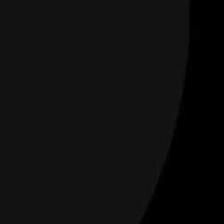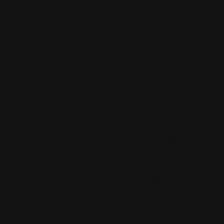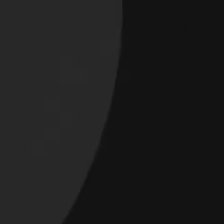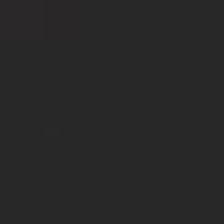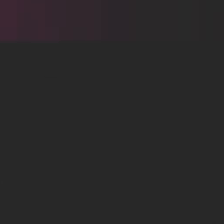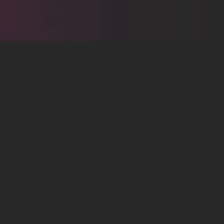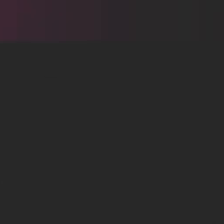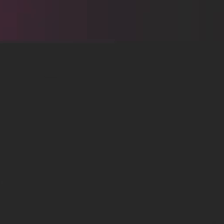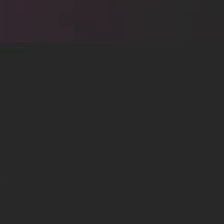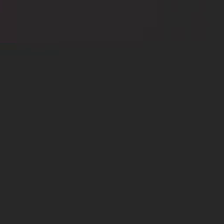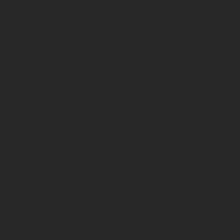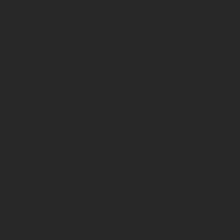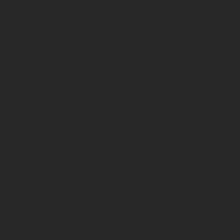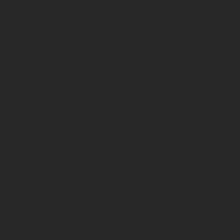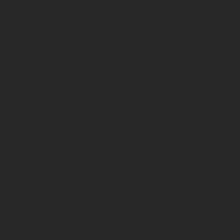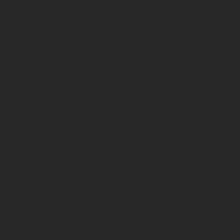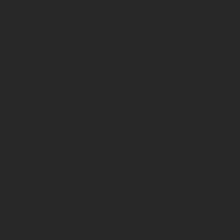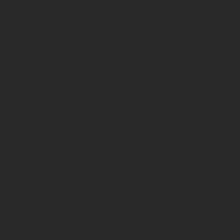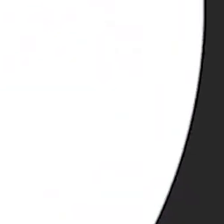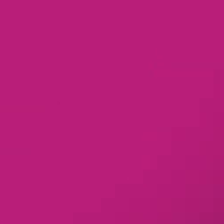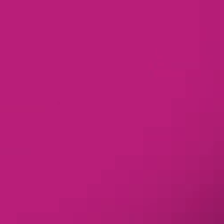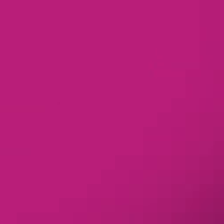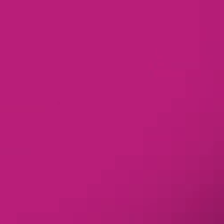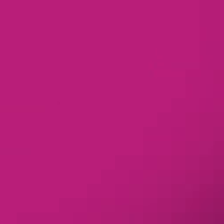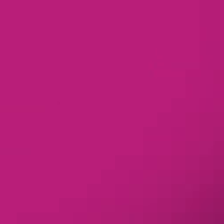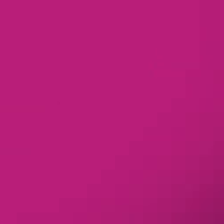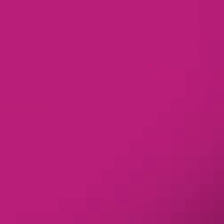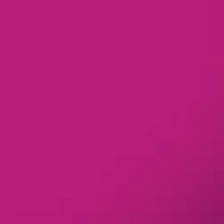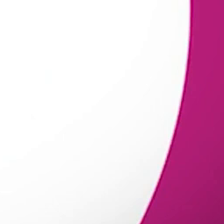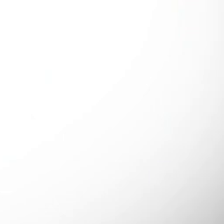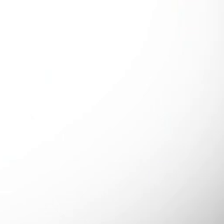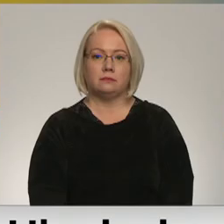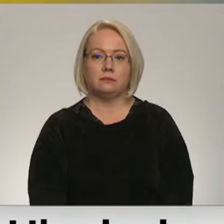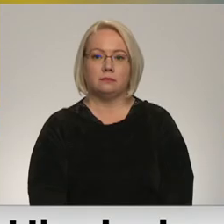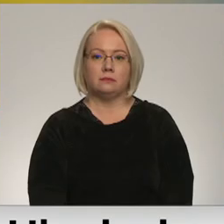Re, visi ēters ir te!